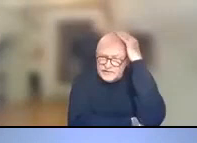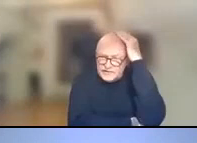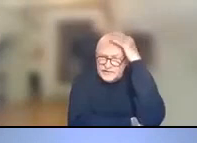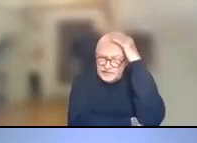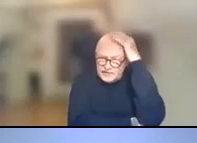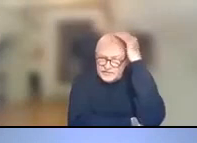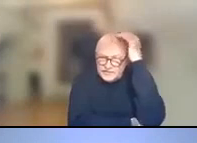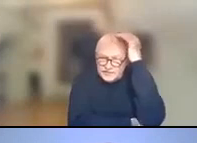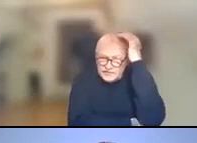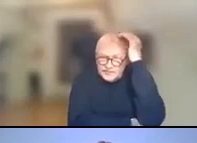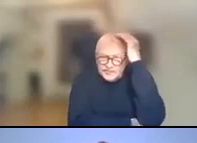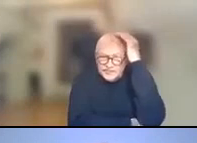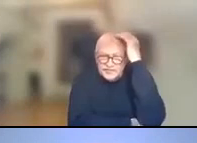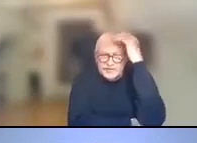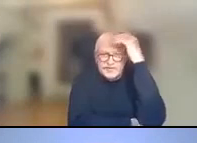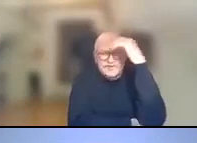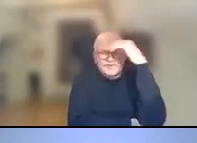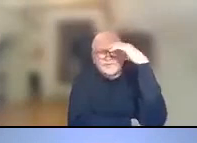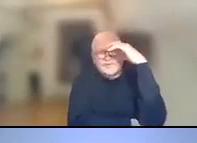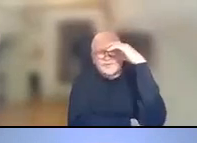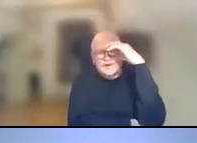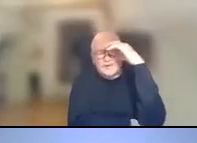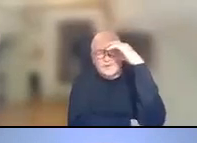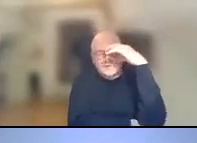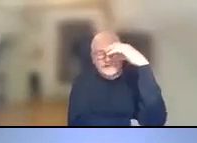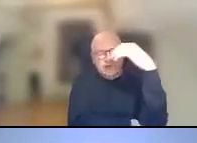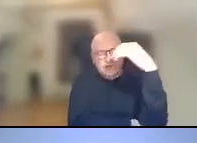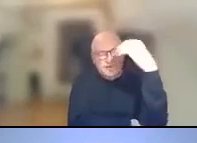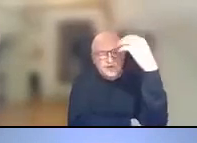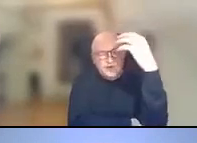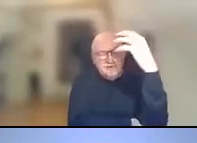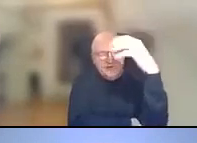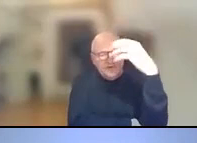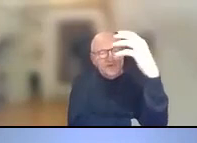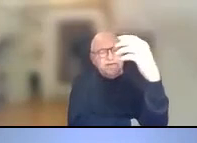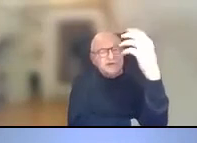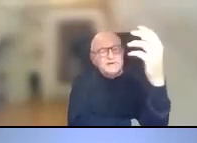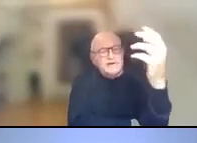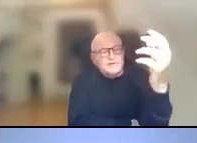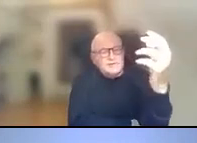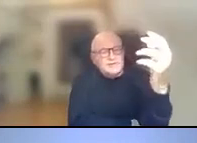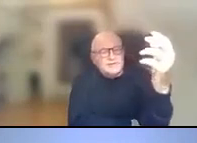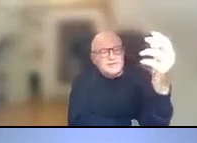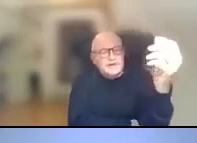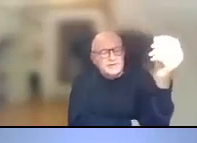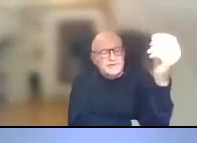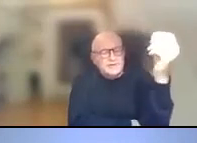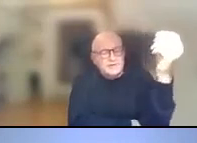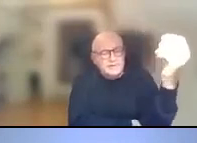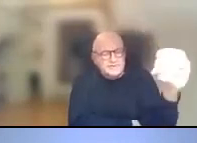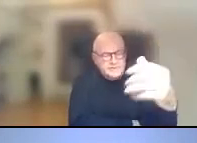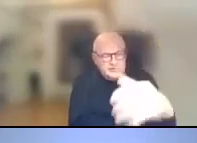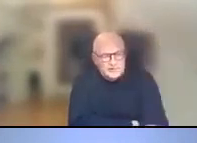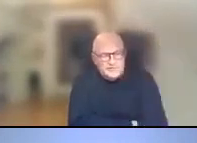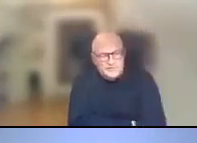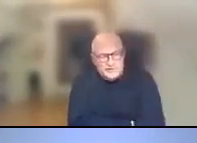Tötungsserien in Kliniken, solche Tötungen in Krankenhäusern nicht für gänzlich ausgeschlossen halten,